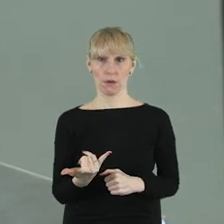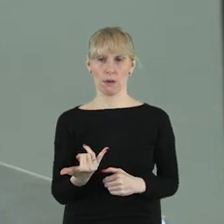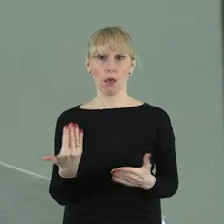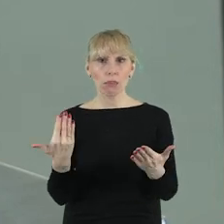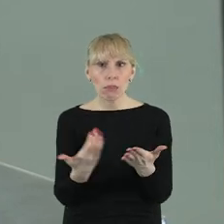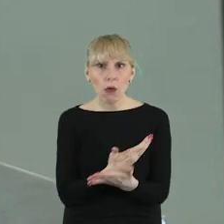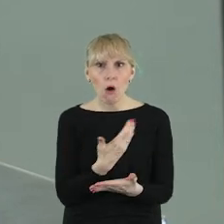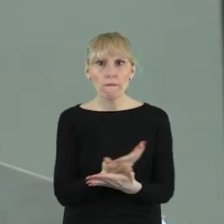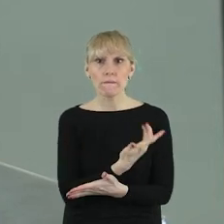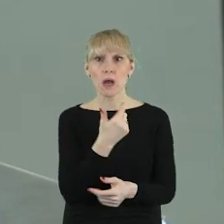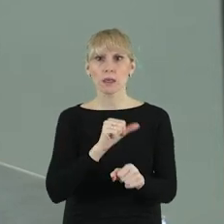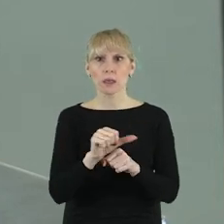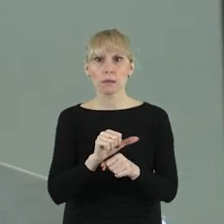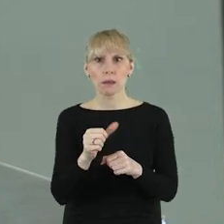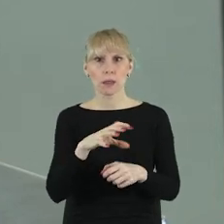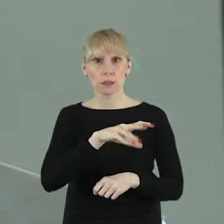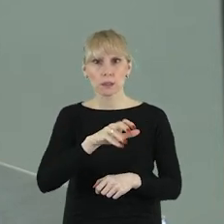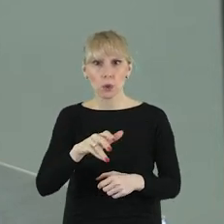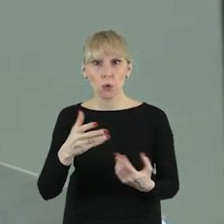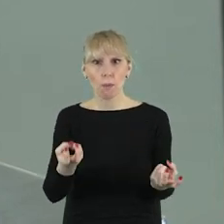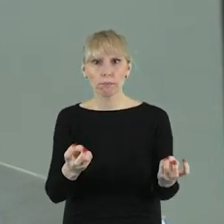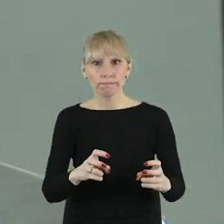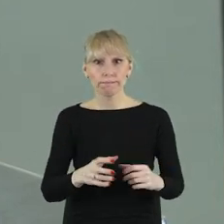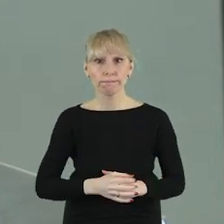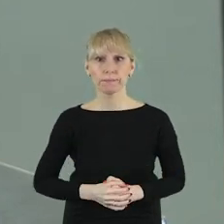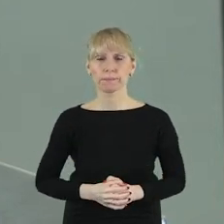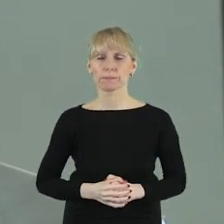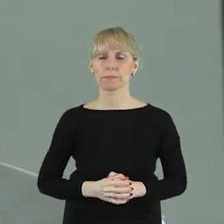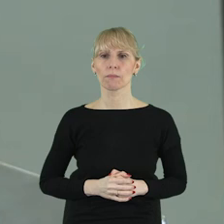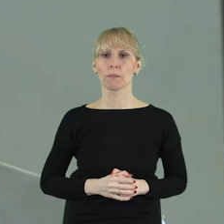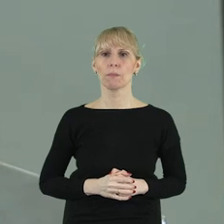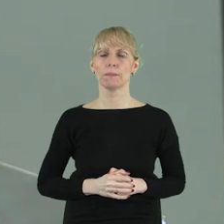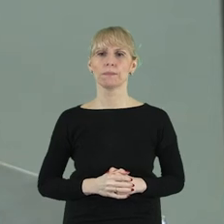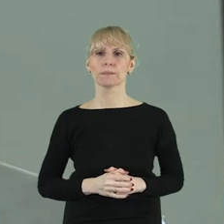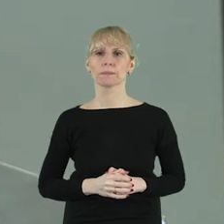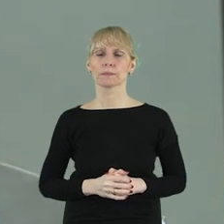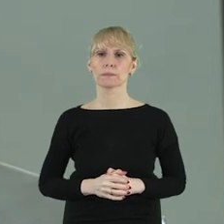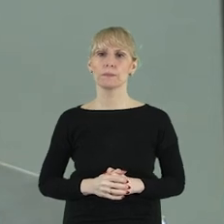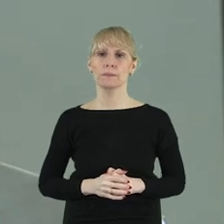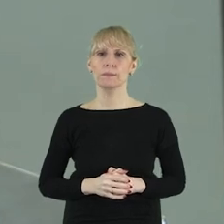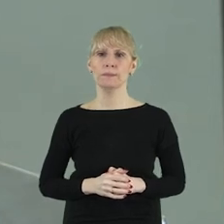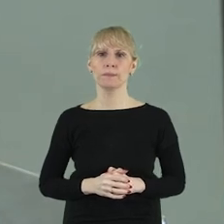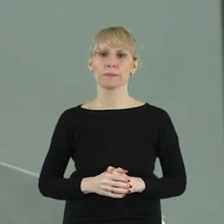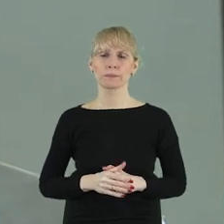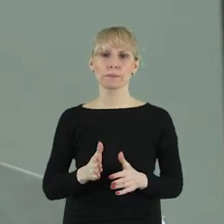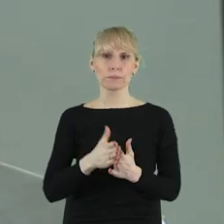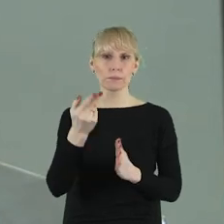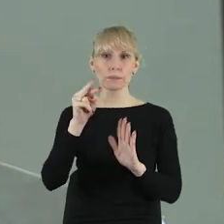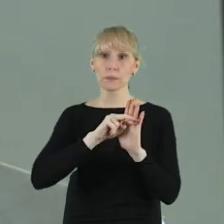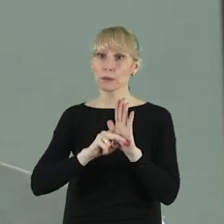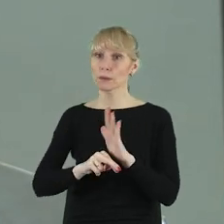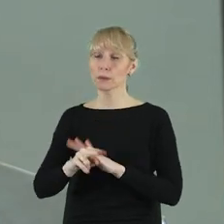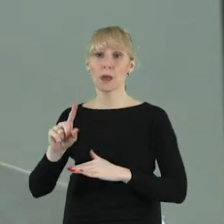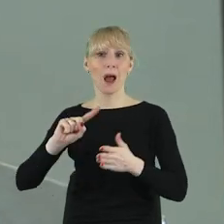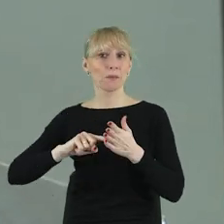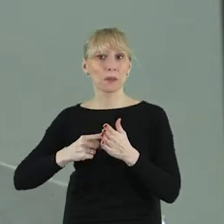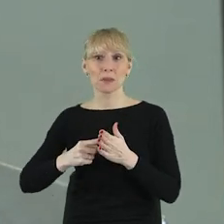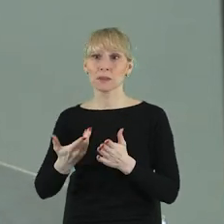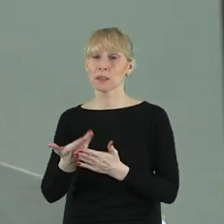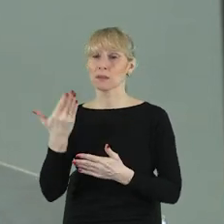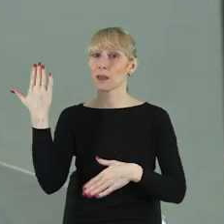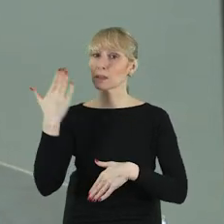podczas spotkań konsultacyjnych pojawiało się tam zaledwie kilkanaście, czasami nawet kilka osób, a procedury